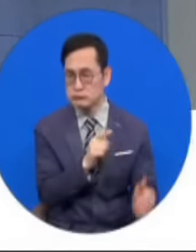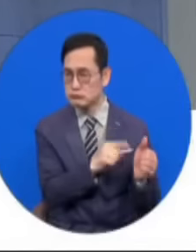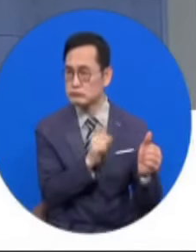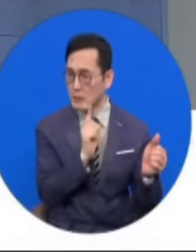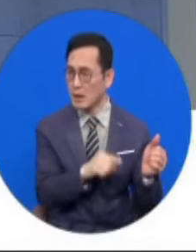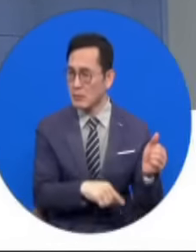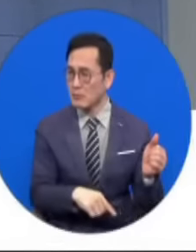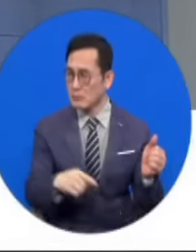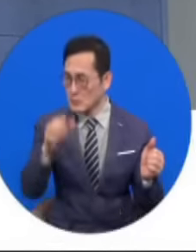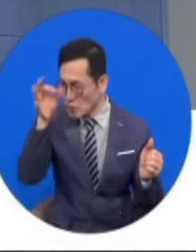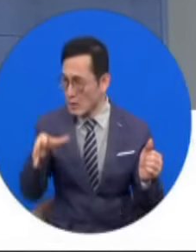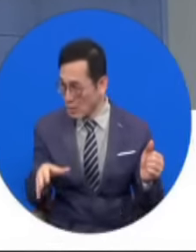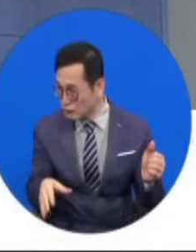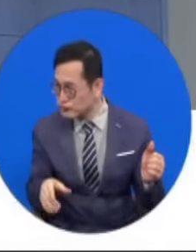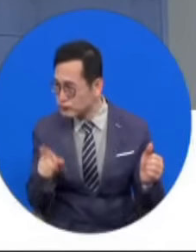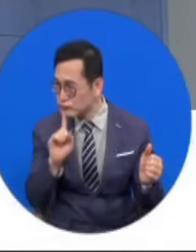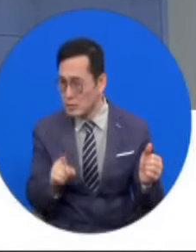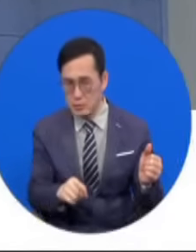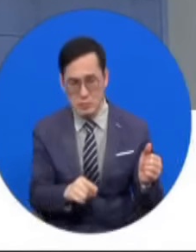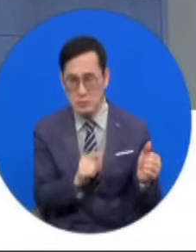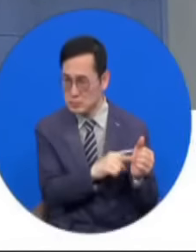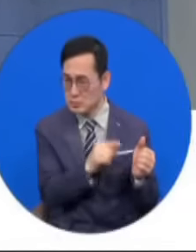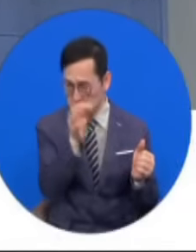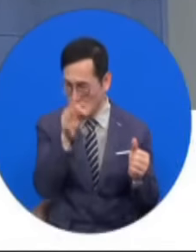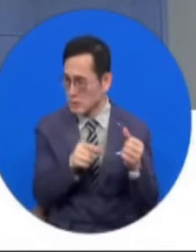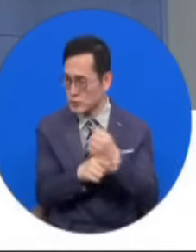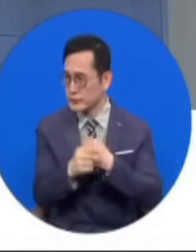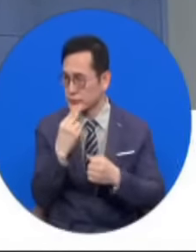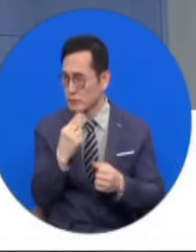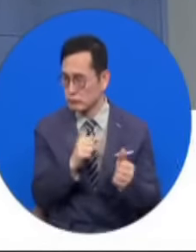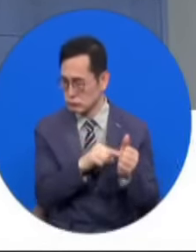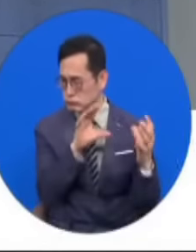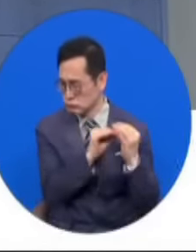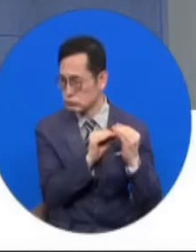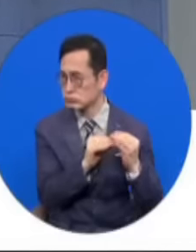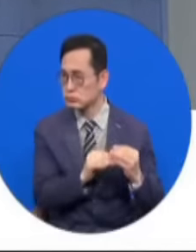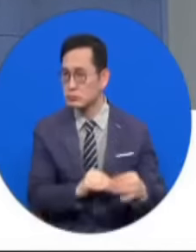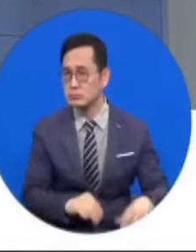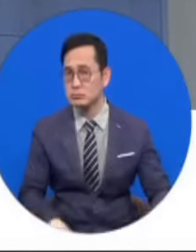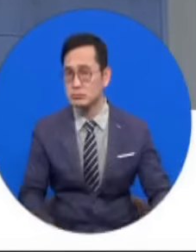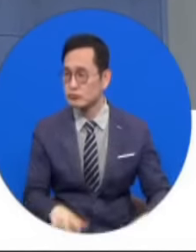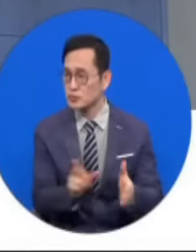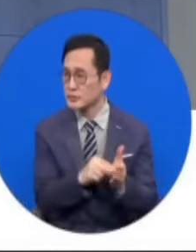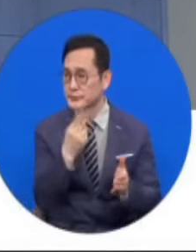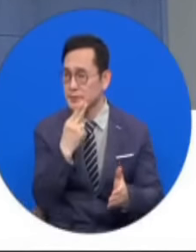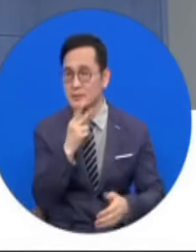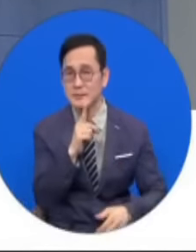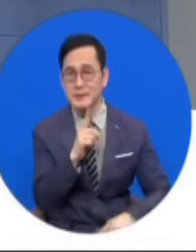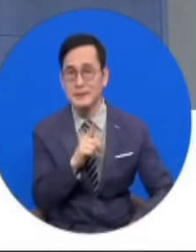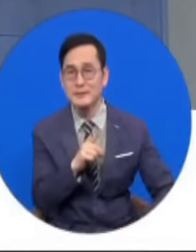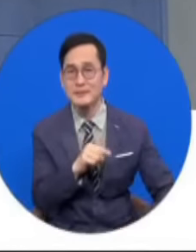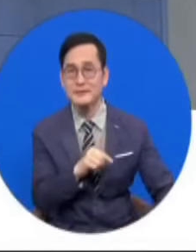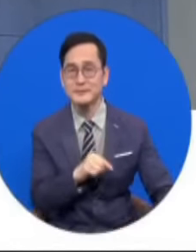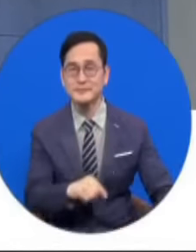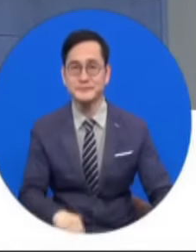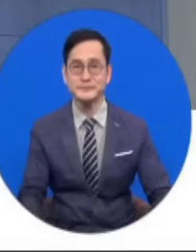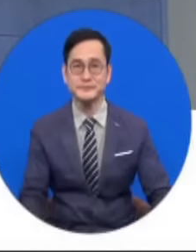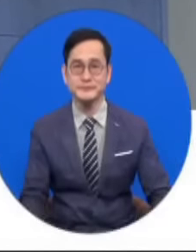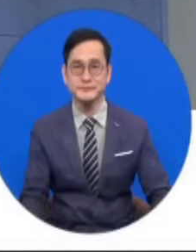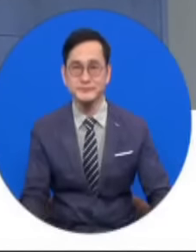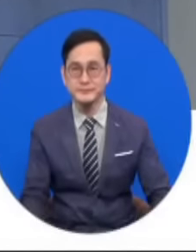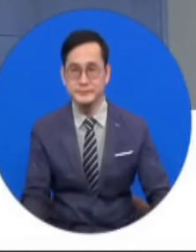유분수다라며 더욱 놀 에 불을 깨졌습니다 어이 뭐 논란이 여러 가지입니다 선배 국회의원들 여야 두 분 다